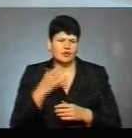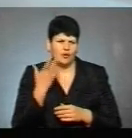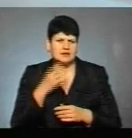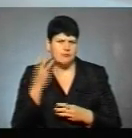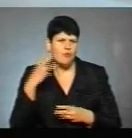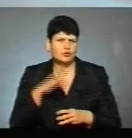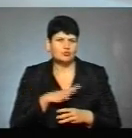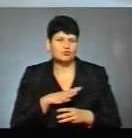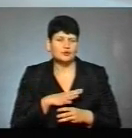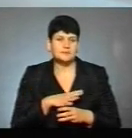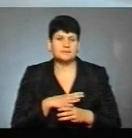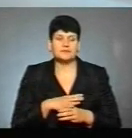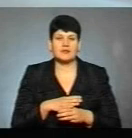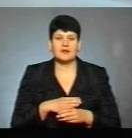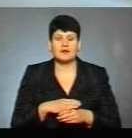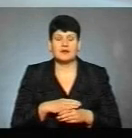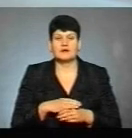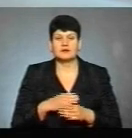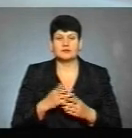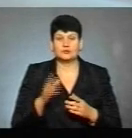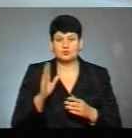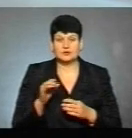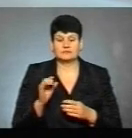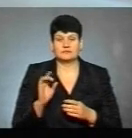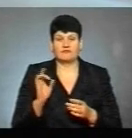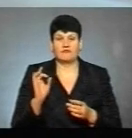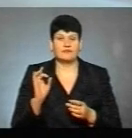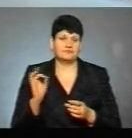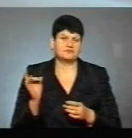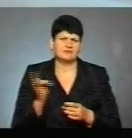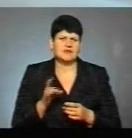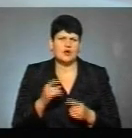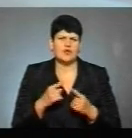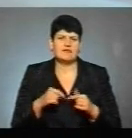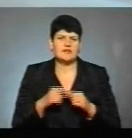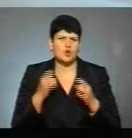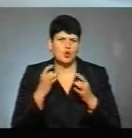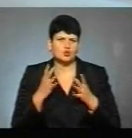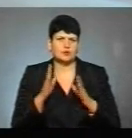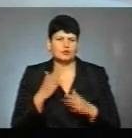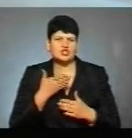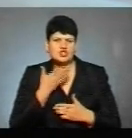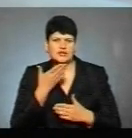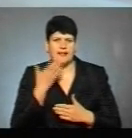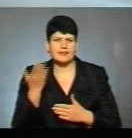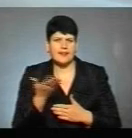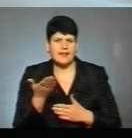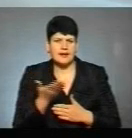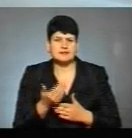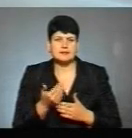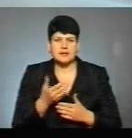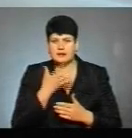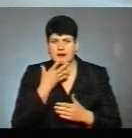читали. От від імені ніби десь буде районного відділу культури, чи що, зачитаємо лекцію перед добрим,